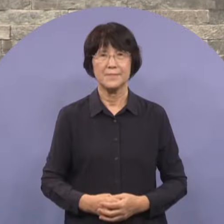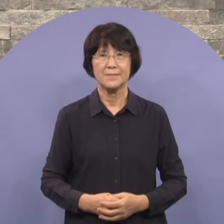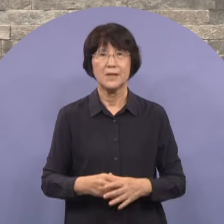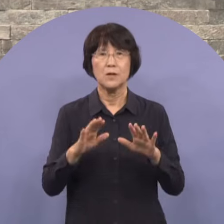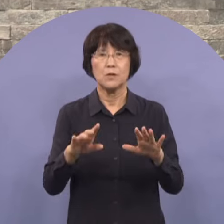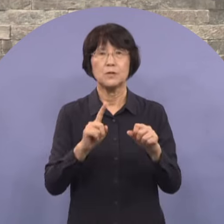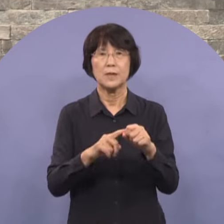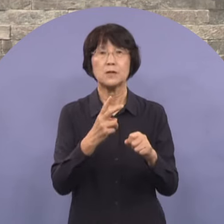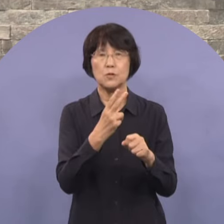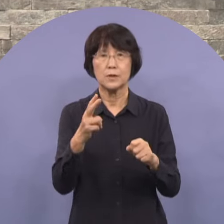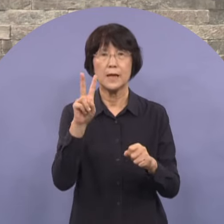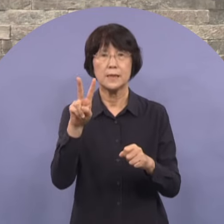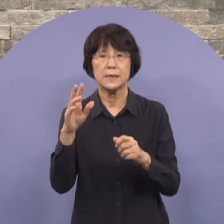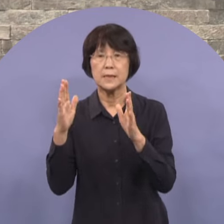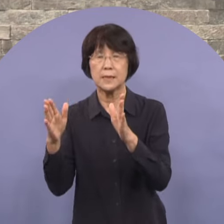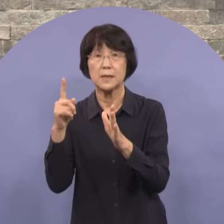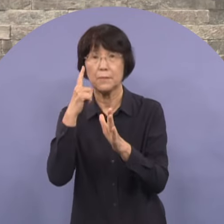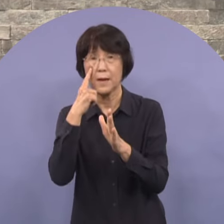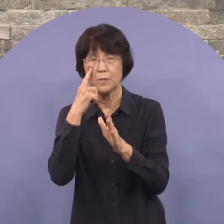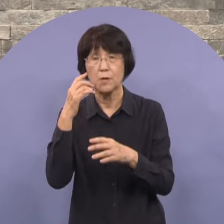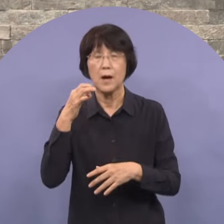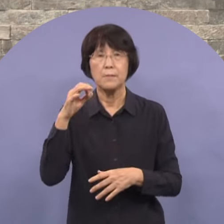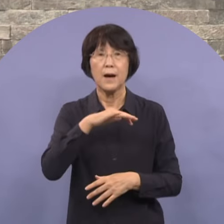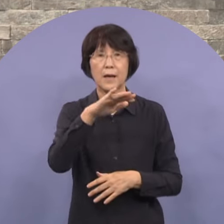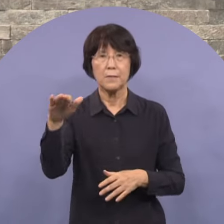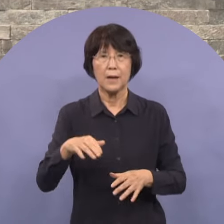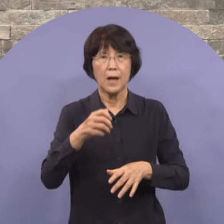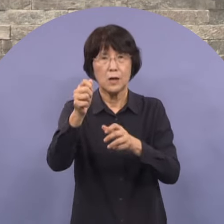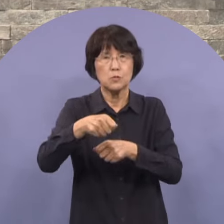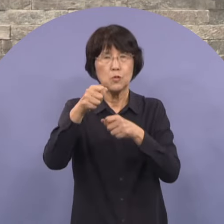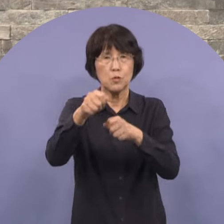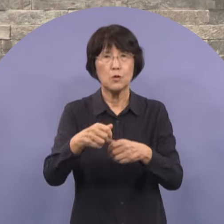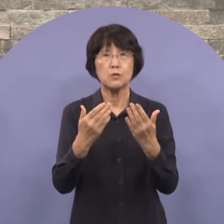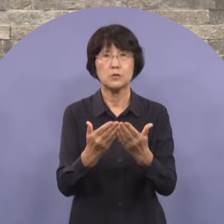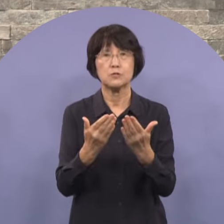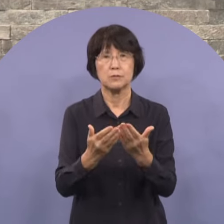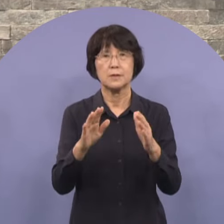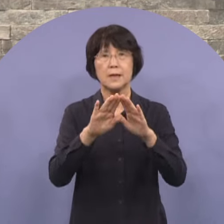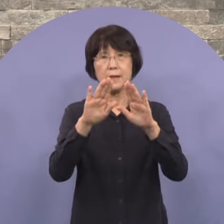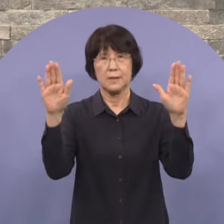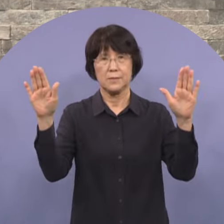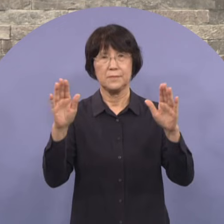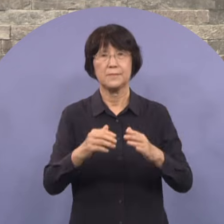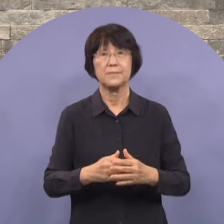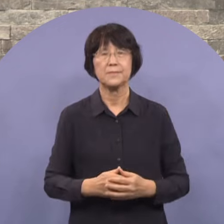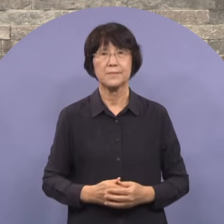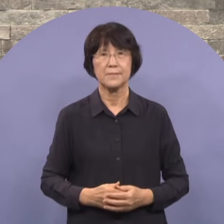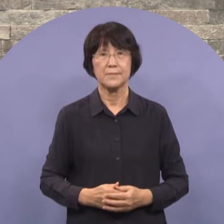今年度で2期目となる米原農業塾が開校しました。